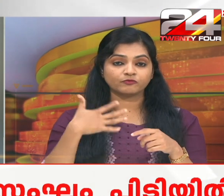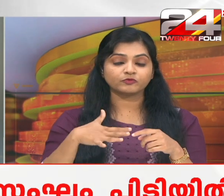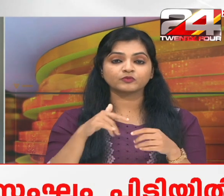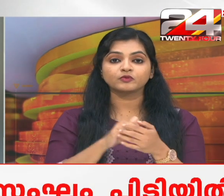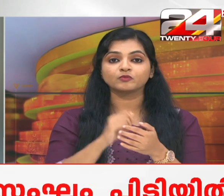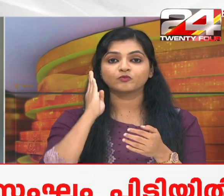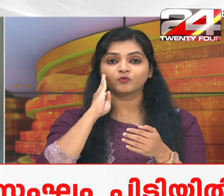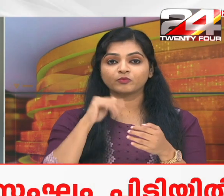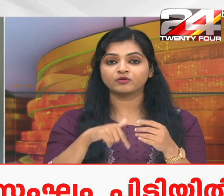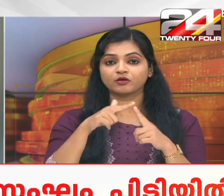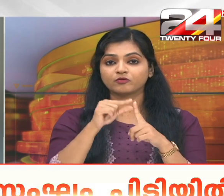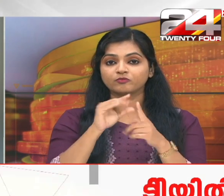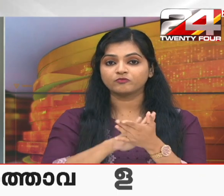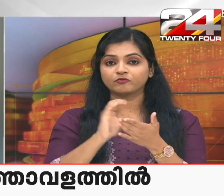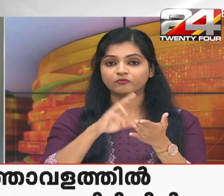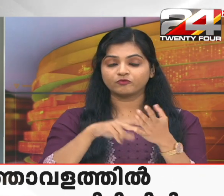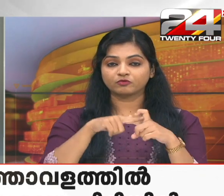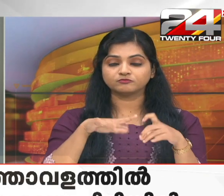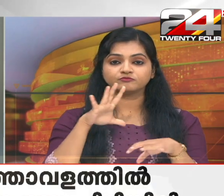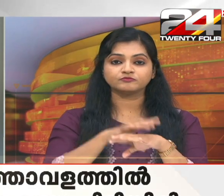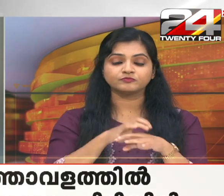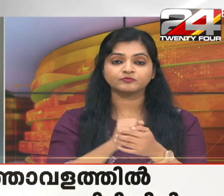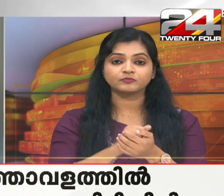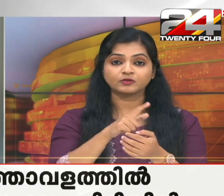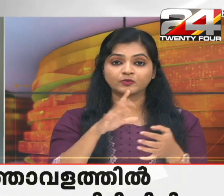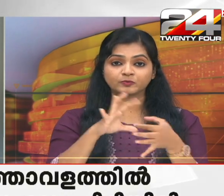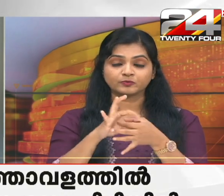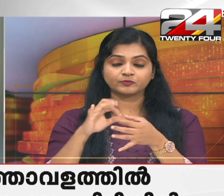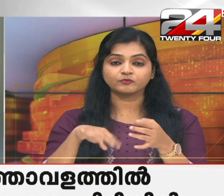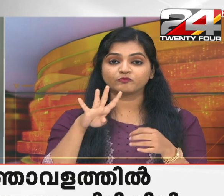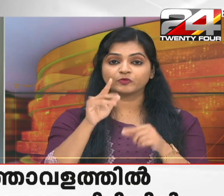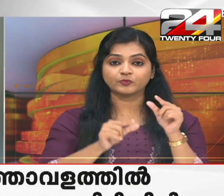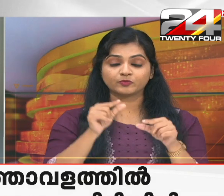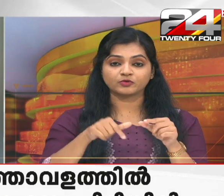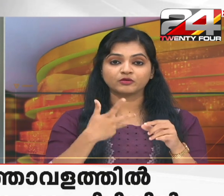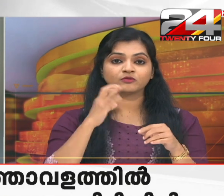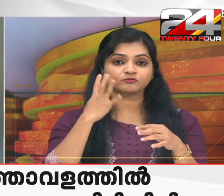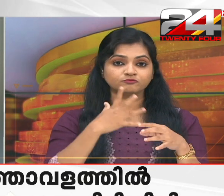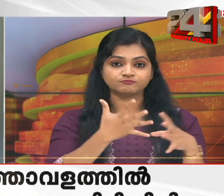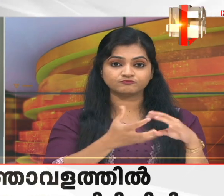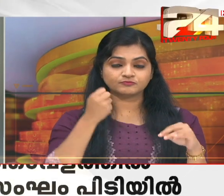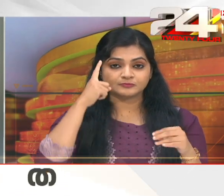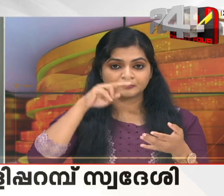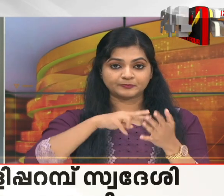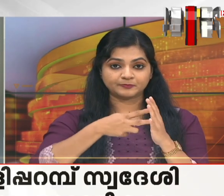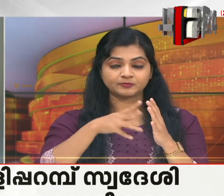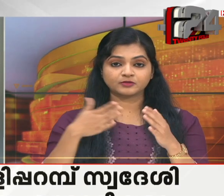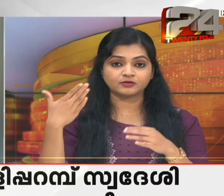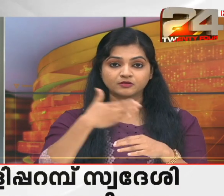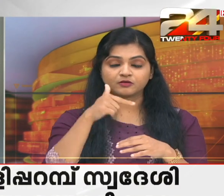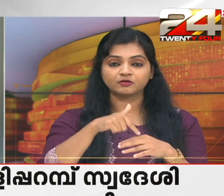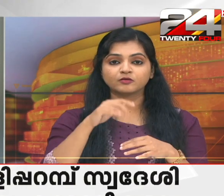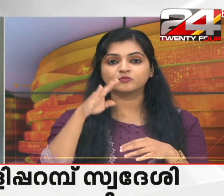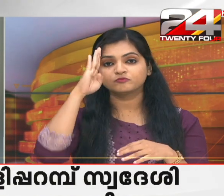ഇദ്ദേഹത്തിന്റെ അറിവോടുകൂടി കണ്ണൂർ സ്വദേശികളായ 4 പേർ ചേർന്ന് ഈ ഒരു സ്വർണവും അതുപോലെ തന്നെ ഐഫോണും തട്ടിയെടുക്കാനുള്ള ശ്രമമാണ് പോലീസ് അതിവിദഗ്ധമായി പിടികൂടിയിരിക്കുന്നത്.